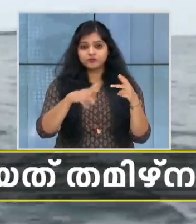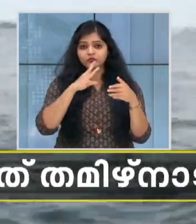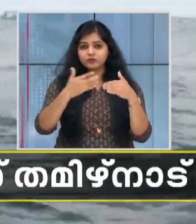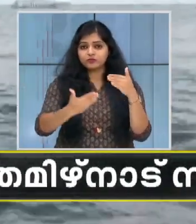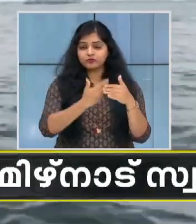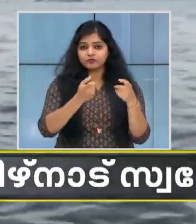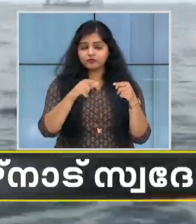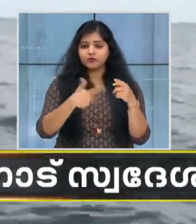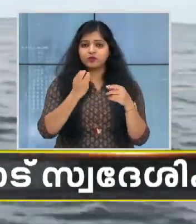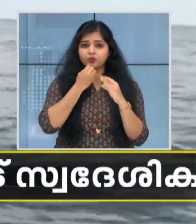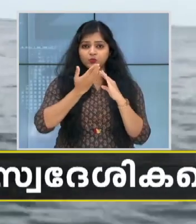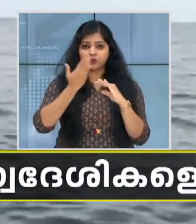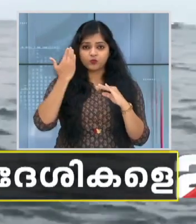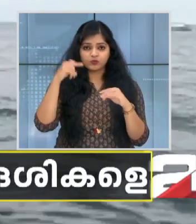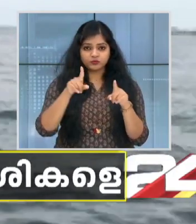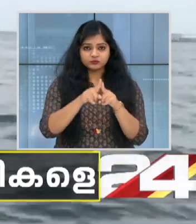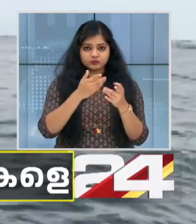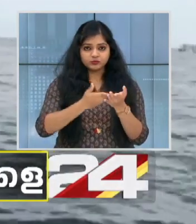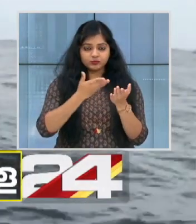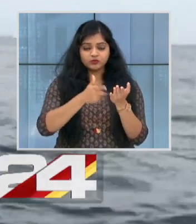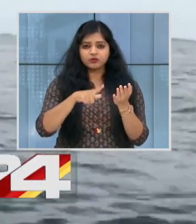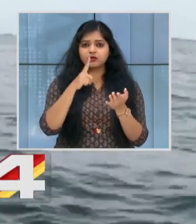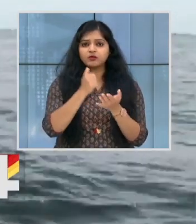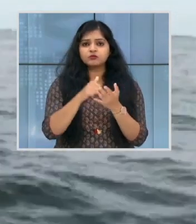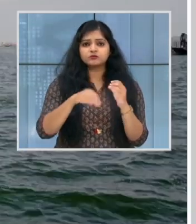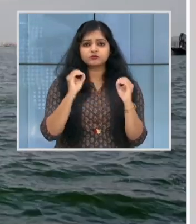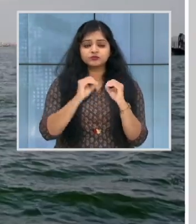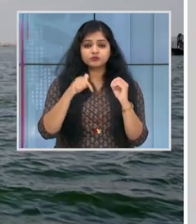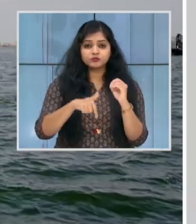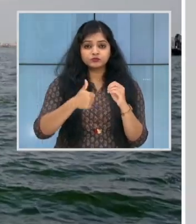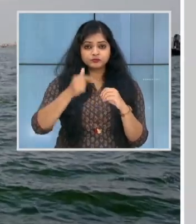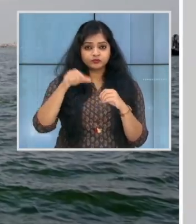കാര്യം ഇപ്പോൾ മാത്രമാണോ അധികൃതർ അറിയുന്നത്?